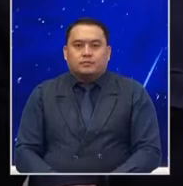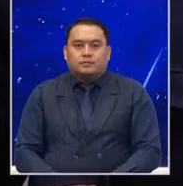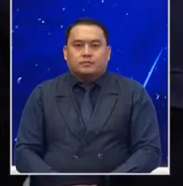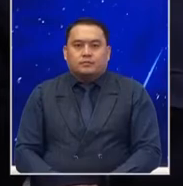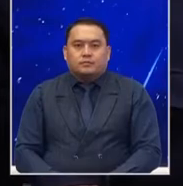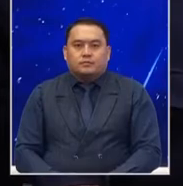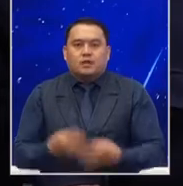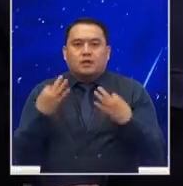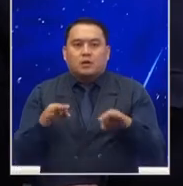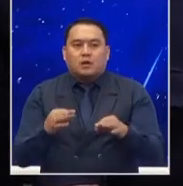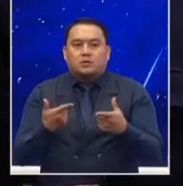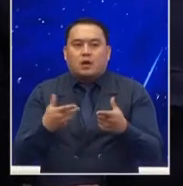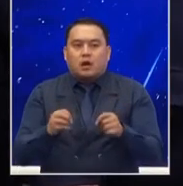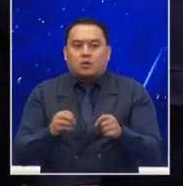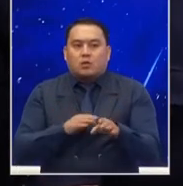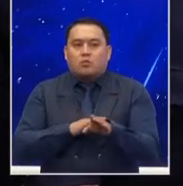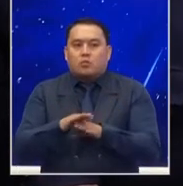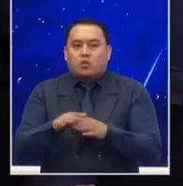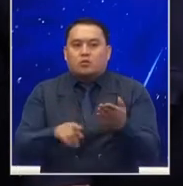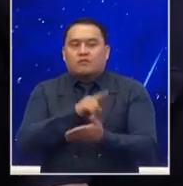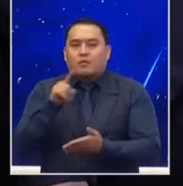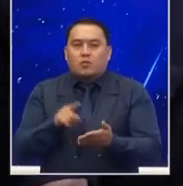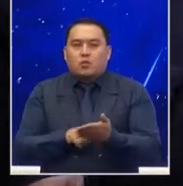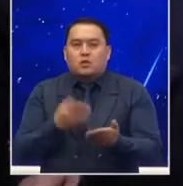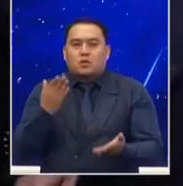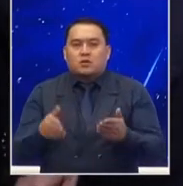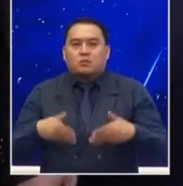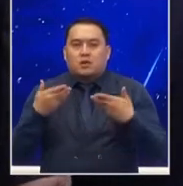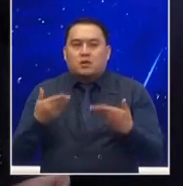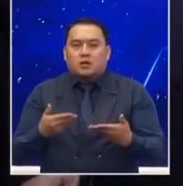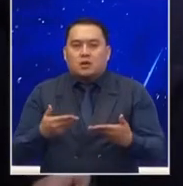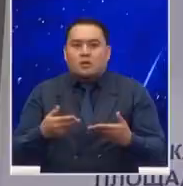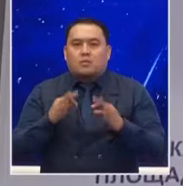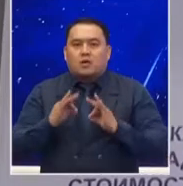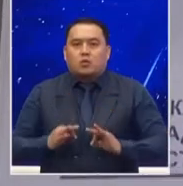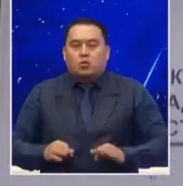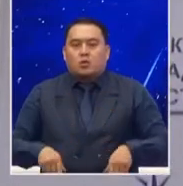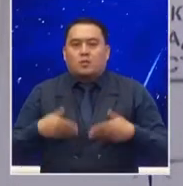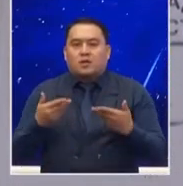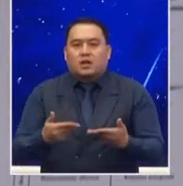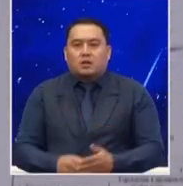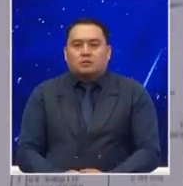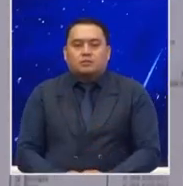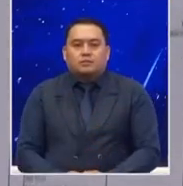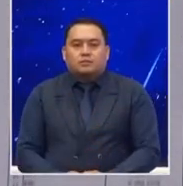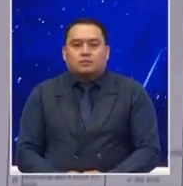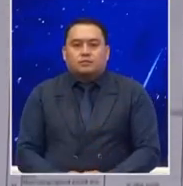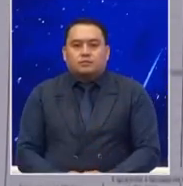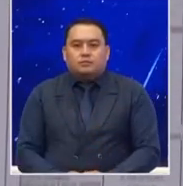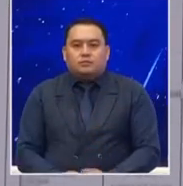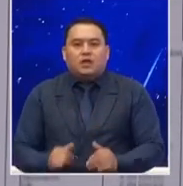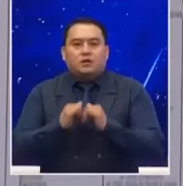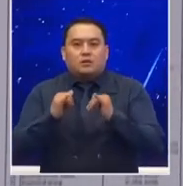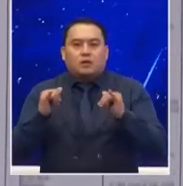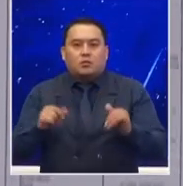Где эти разрешительные? Все полностью подними, давай. Неси предложение и передай прокуратуру. Қала билігі Қараталдың жағалауын дамыта түскісі